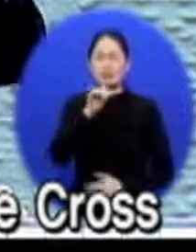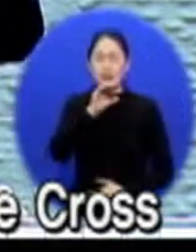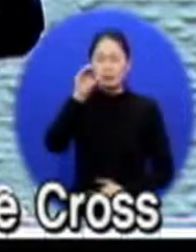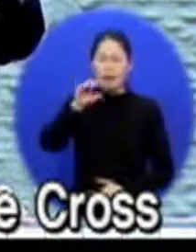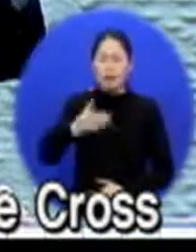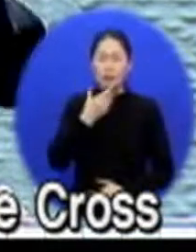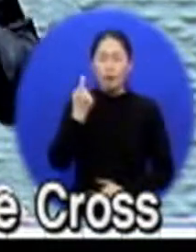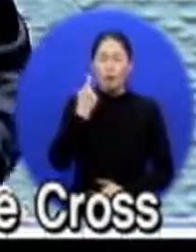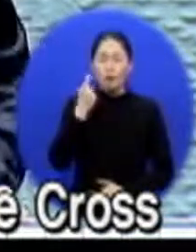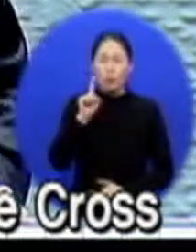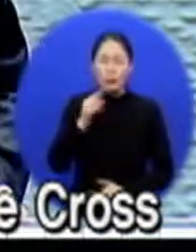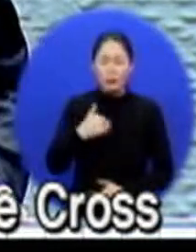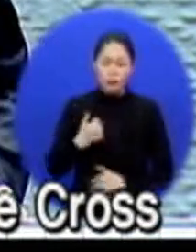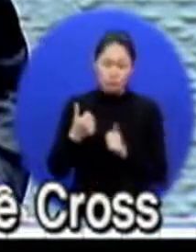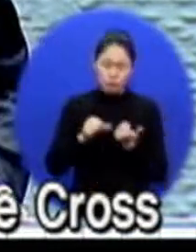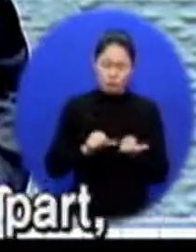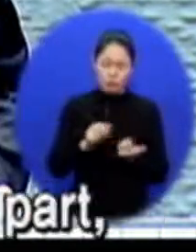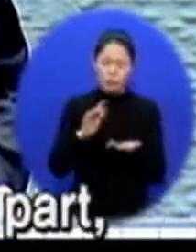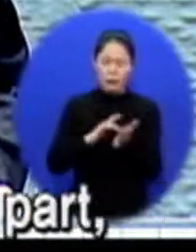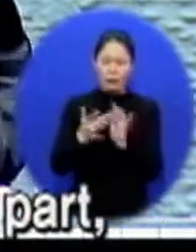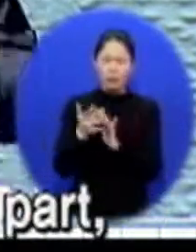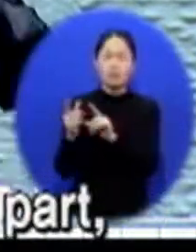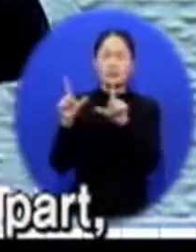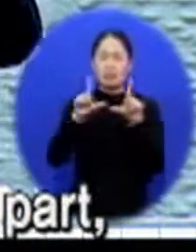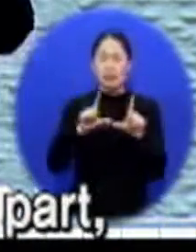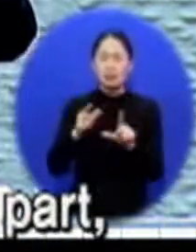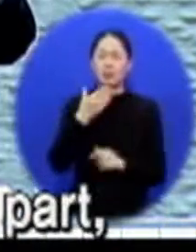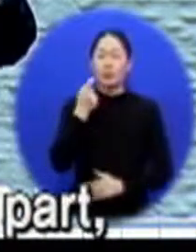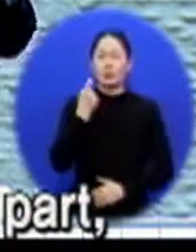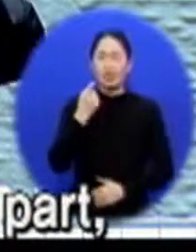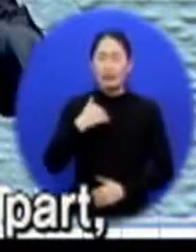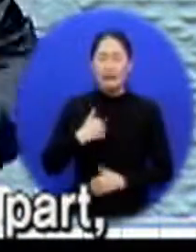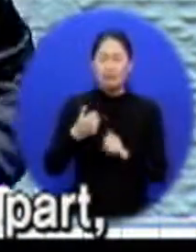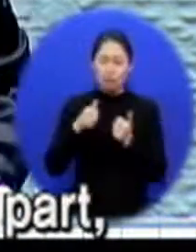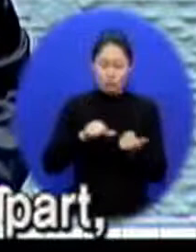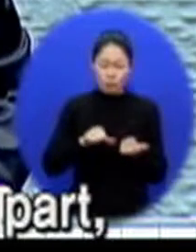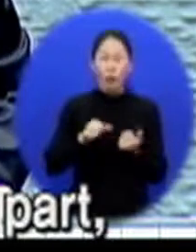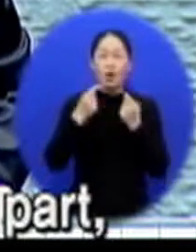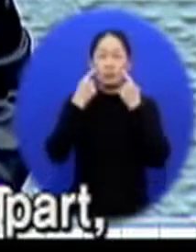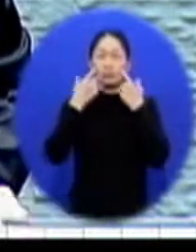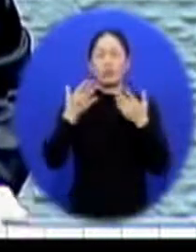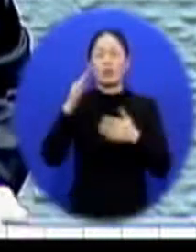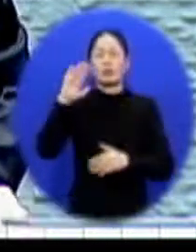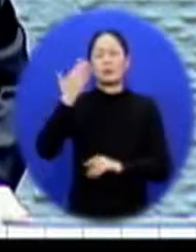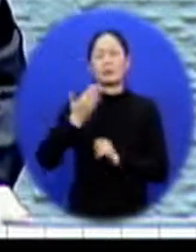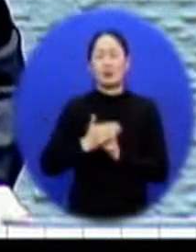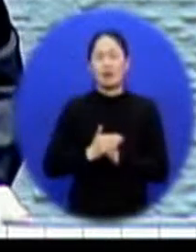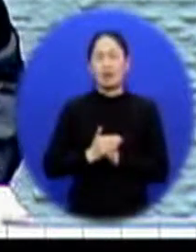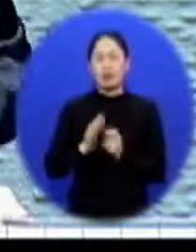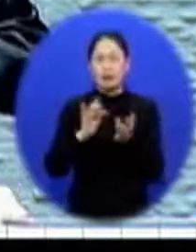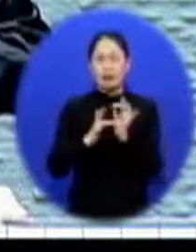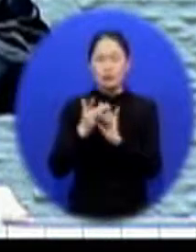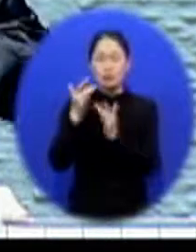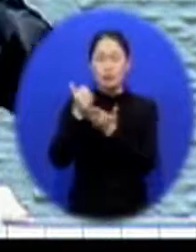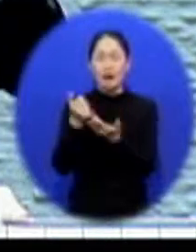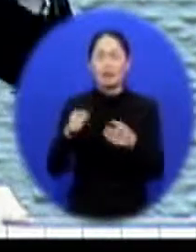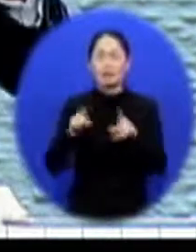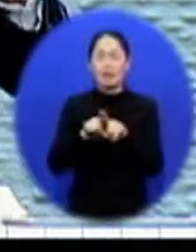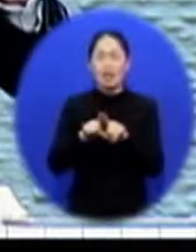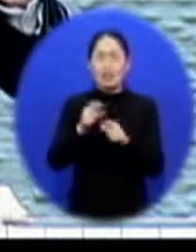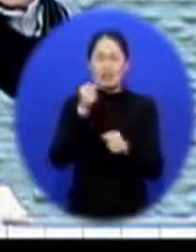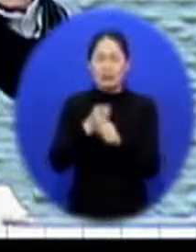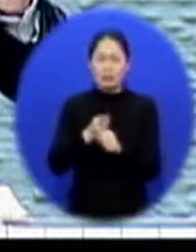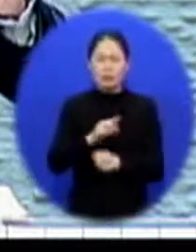나는 죽고 예수로 사는 복음입니다 나는 죽고 가 분명해야 하는 거죠 예수님과 함께 이미 우리는